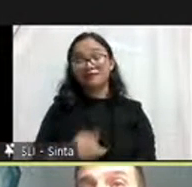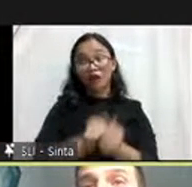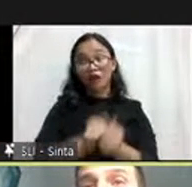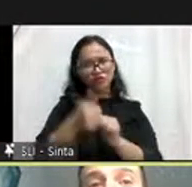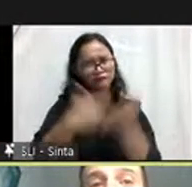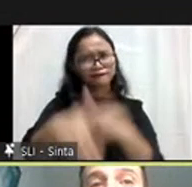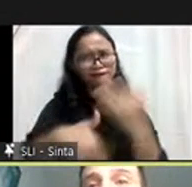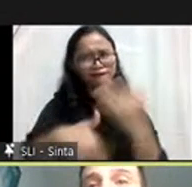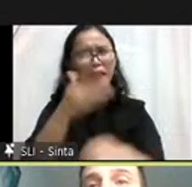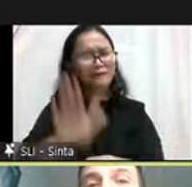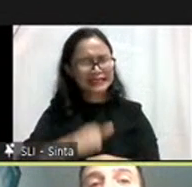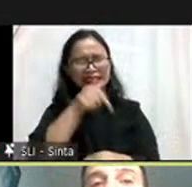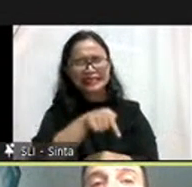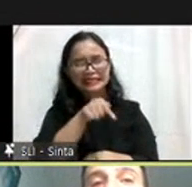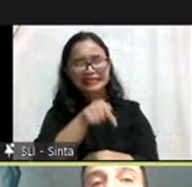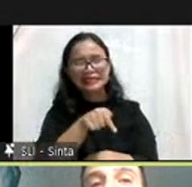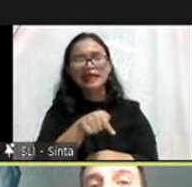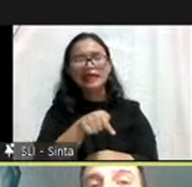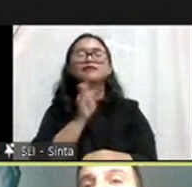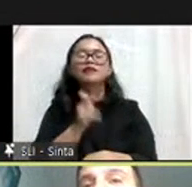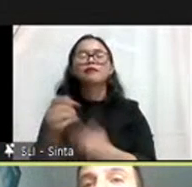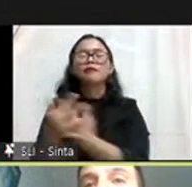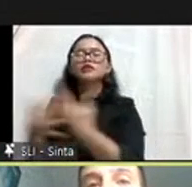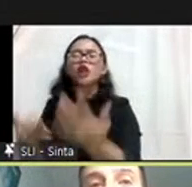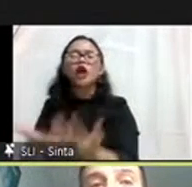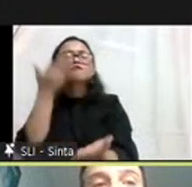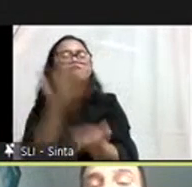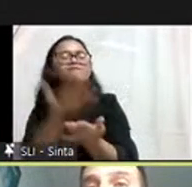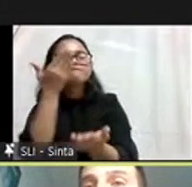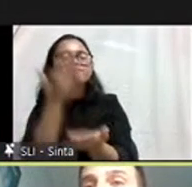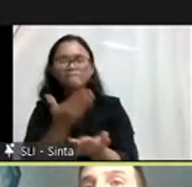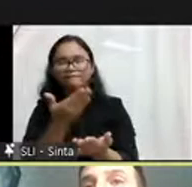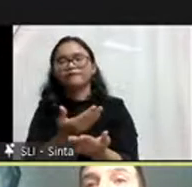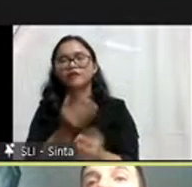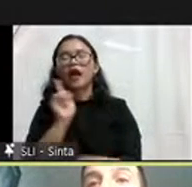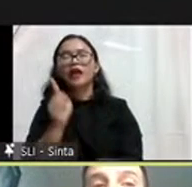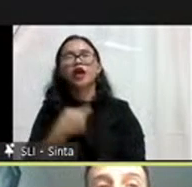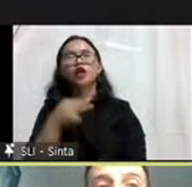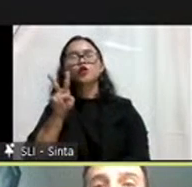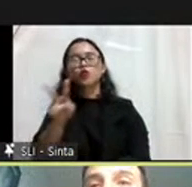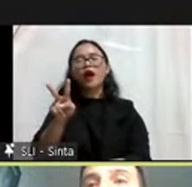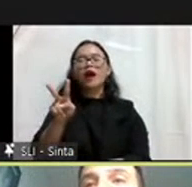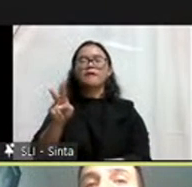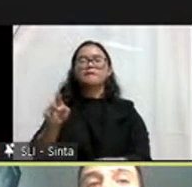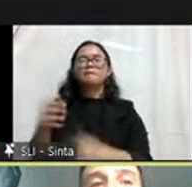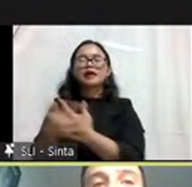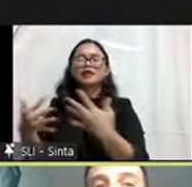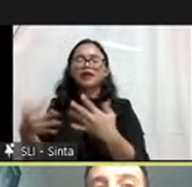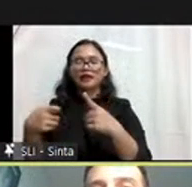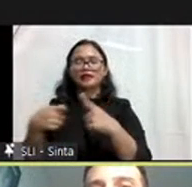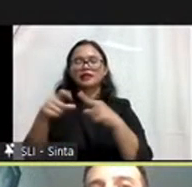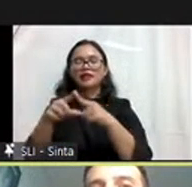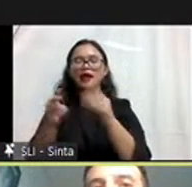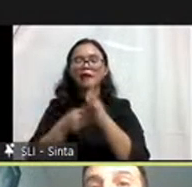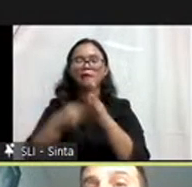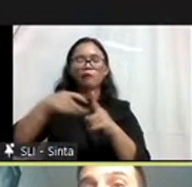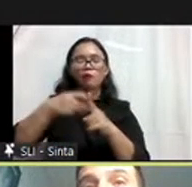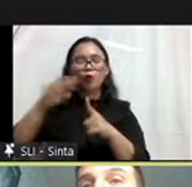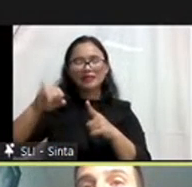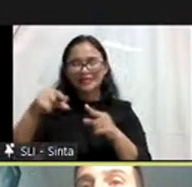berjalan ee ada tuntutan yang dilakukan pada tahun 2018 oleh dua warga negara Kambodia atas nama 700